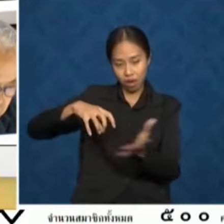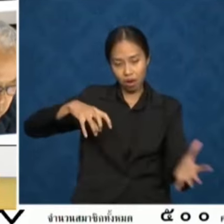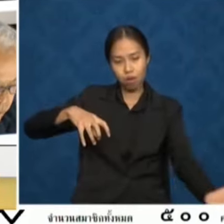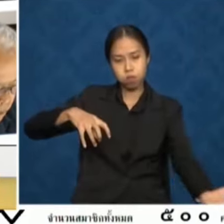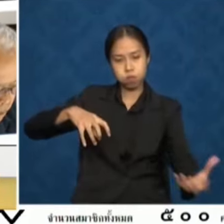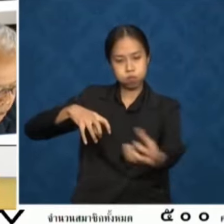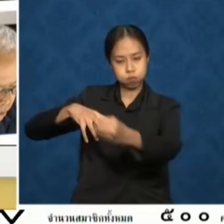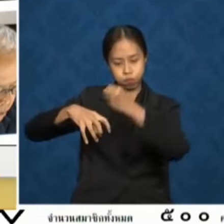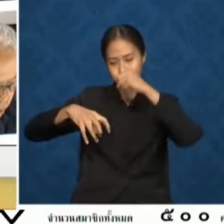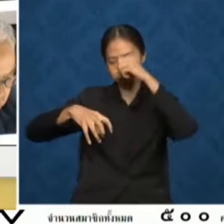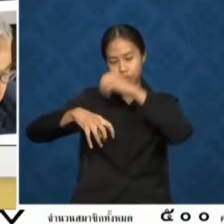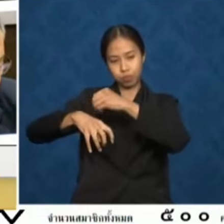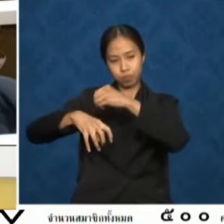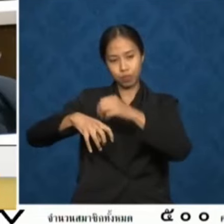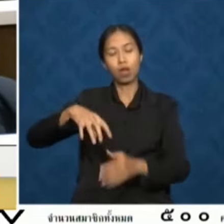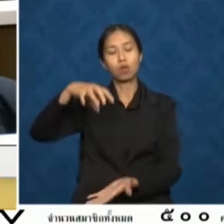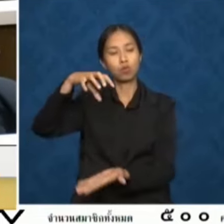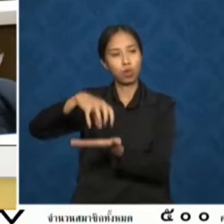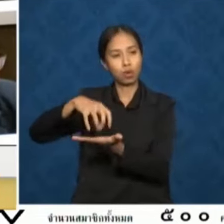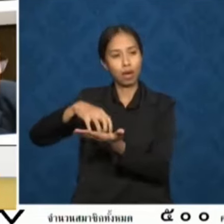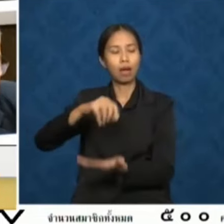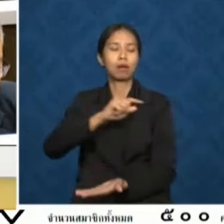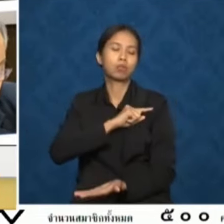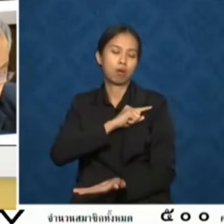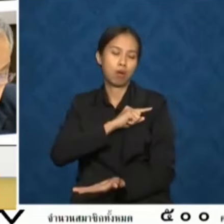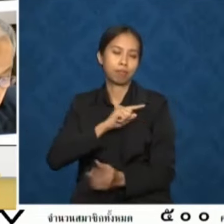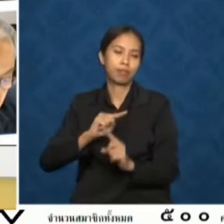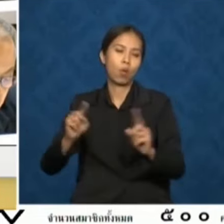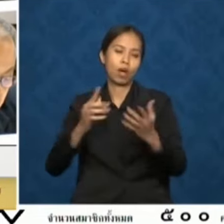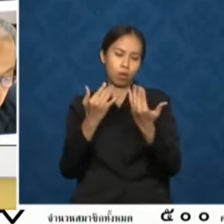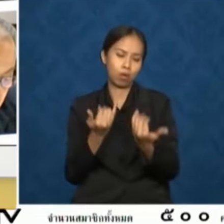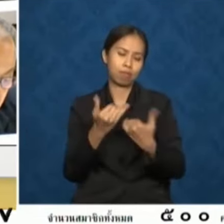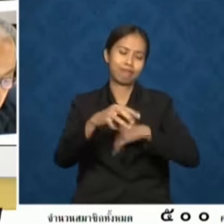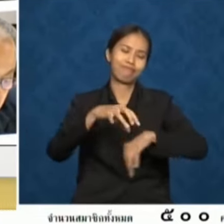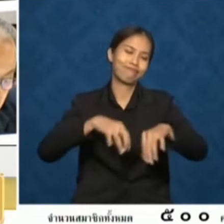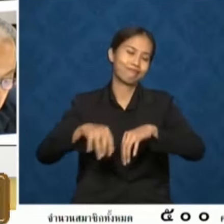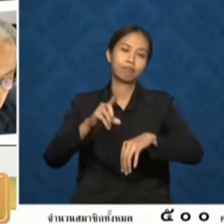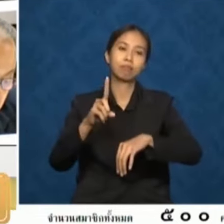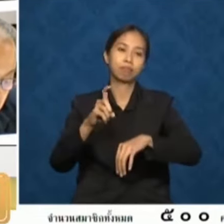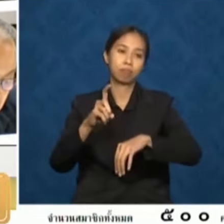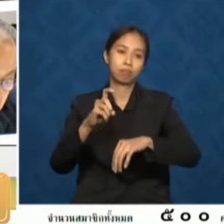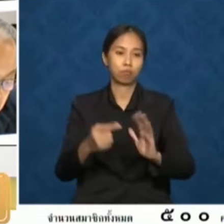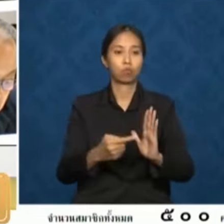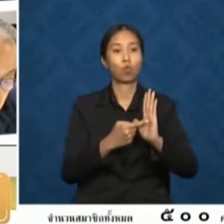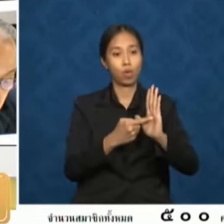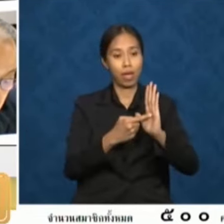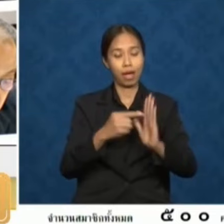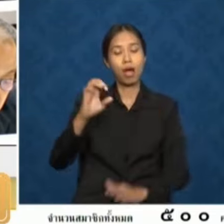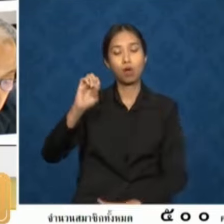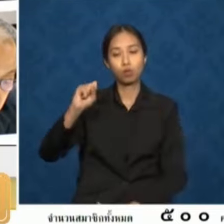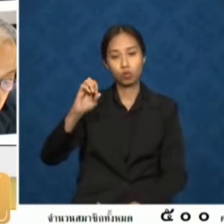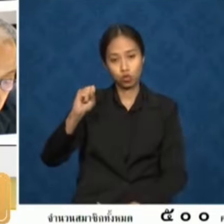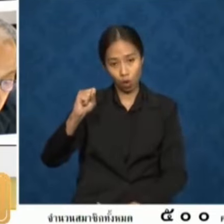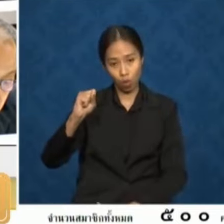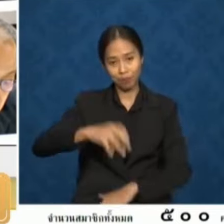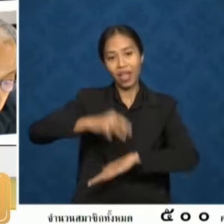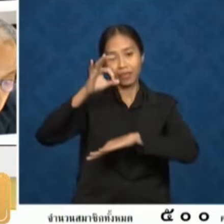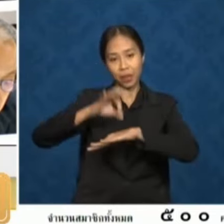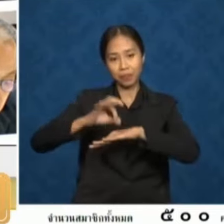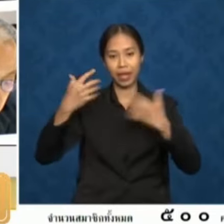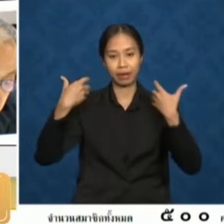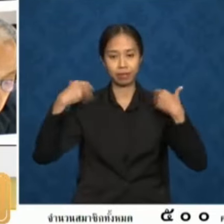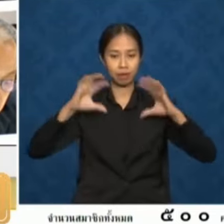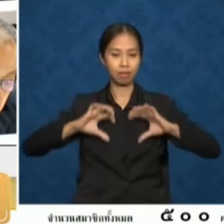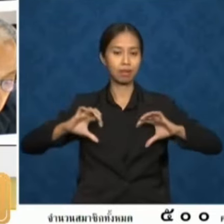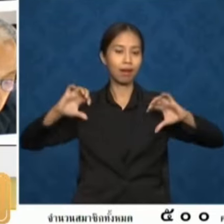แทบจะว่าได้ว่าล้มเหลวเช่นเรื่องของการสอบบรรจุพนักงานราชการของ